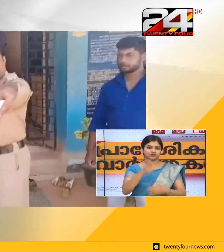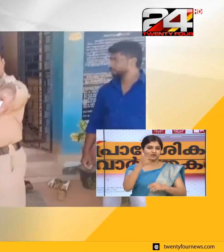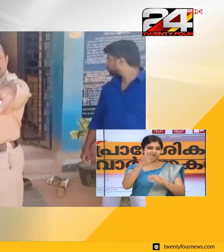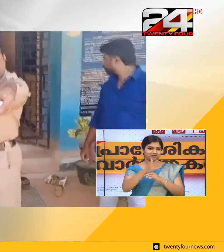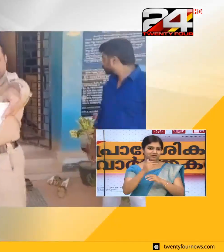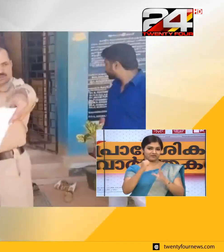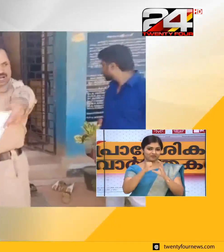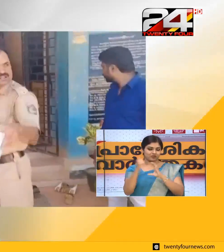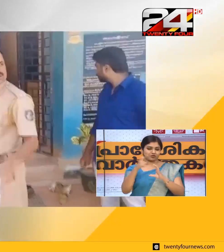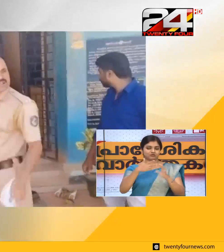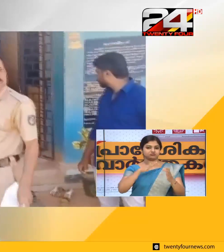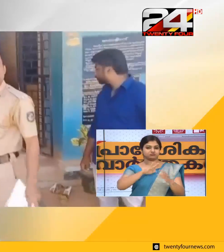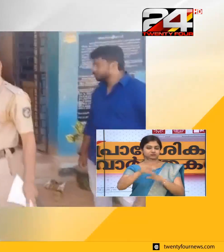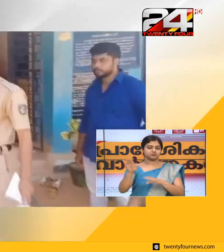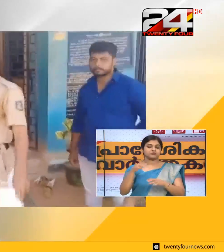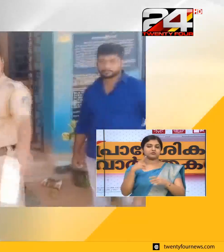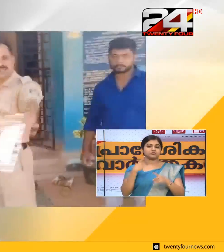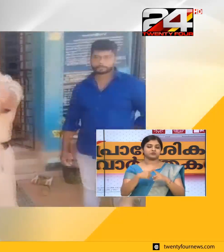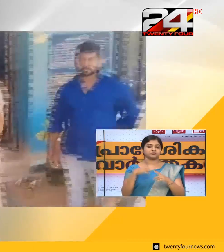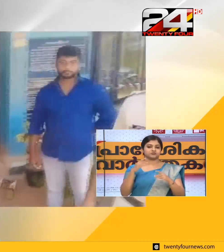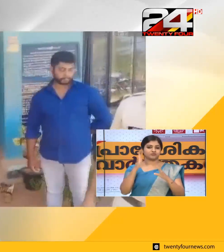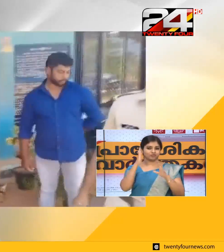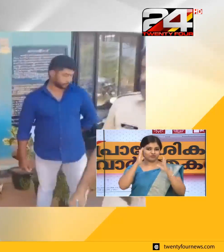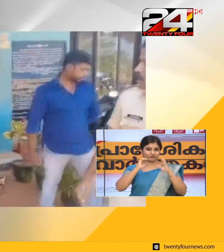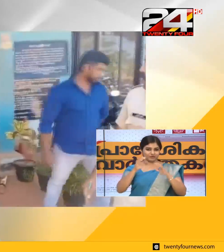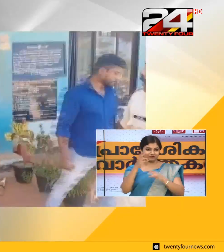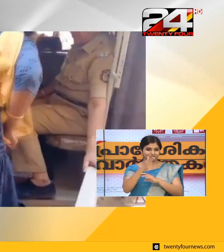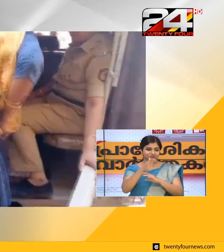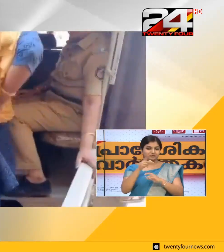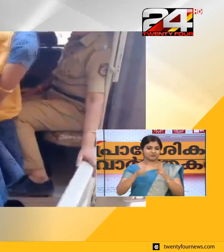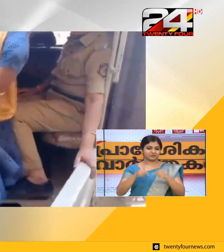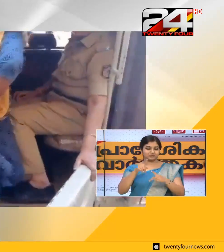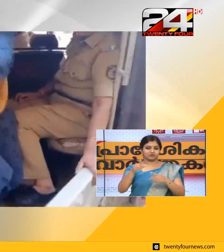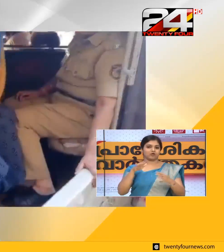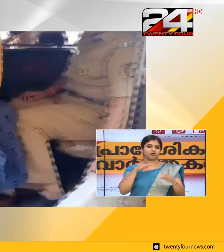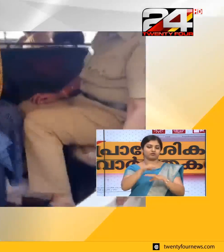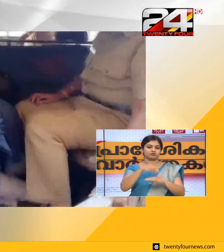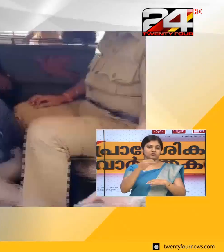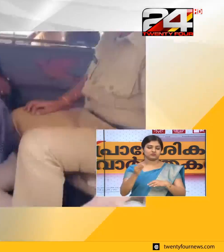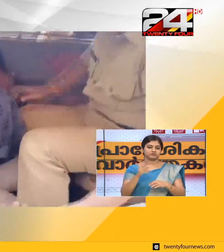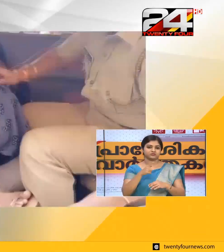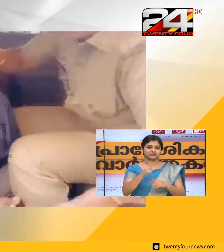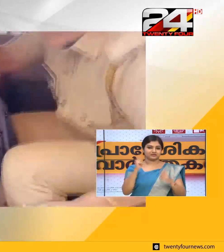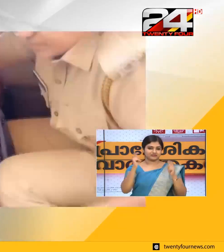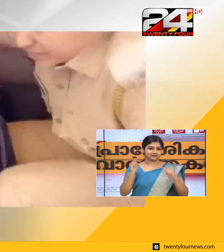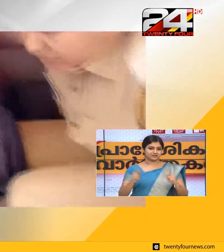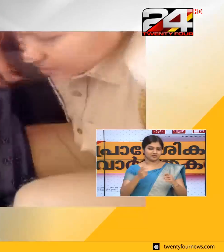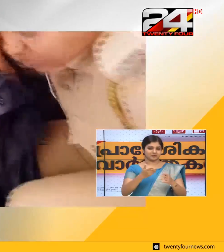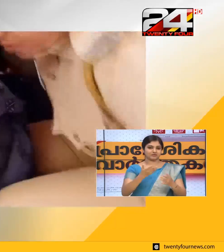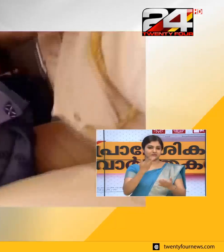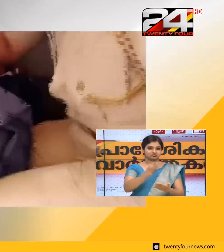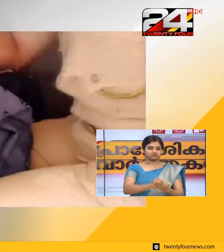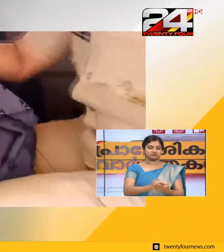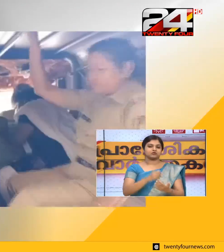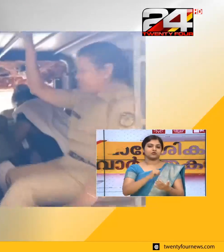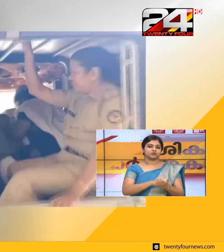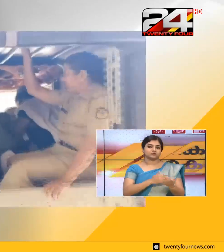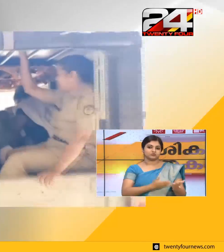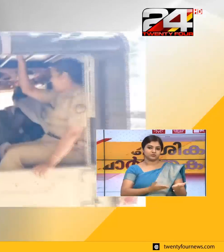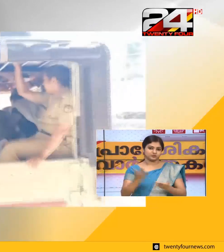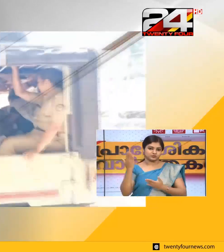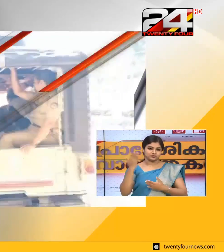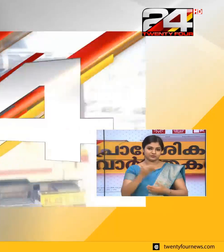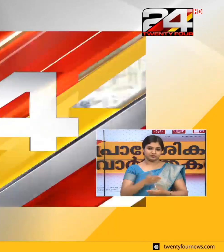തട്ടിമാറ്റുകയും മാധ്യമപ്രവർത്തകരെ കയ്യേറ്റം ചെയ്യാൻ ശ്രമിക്കുകയും ചെയ്തു. ജീപ്പിന്റെ പ്ലാറ്റ്ഫോമിൽ കിടത്തിയാണ് യുവതിയെ ആശുപത്രിയിലെത്തിച്ചത്. 24